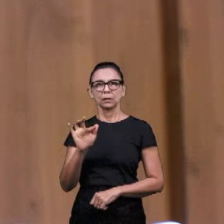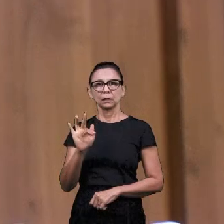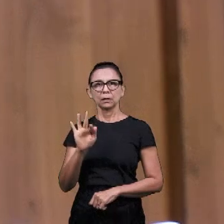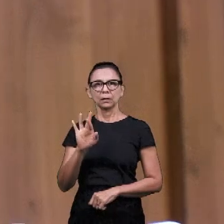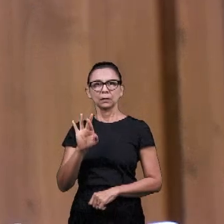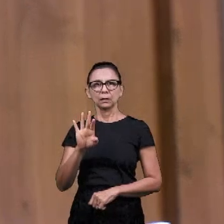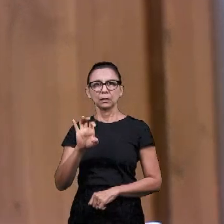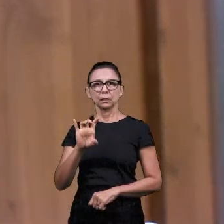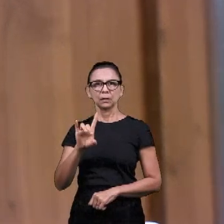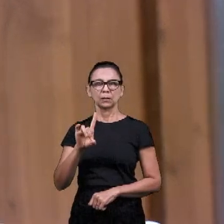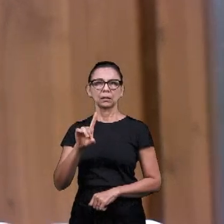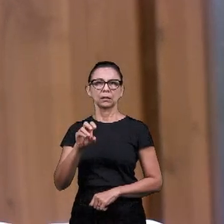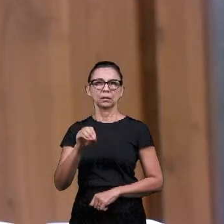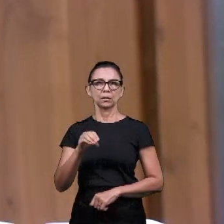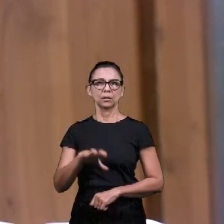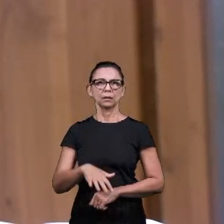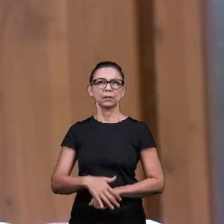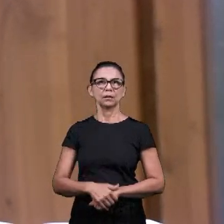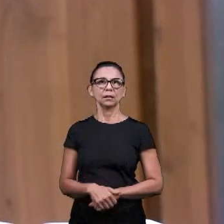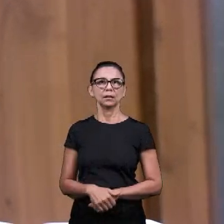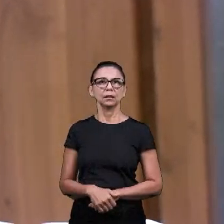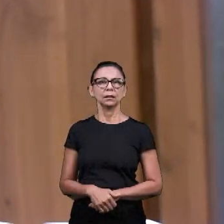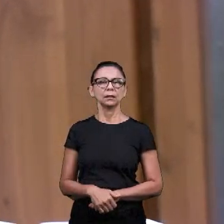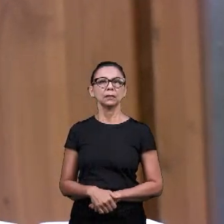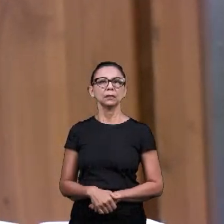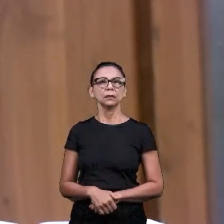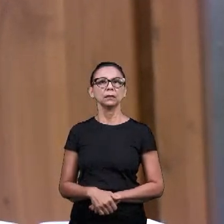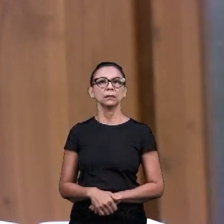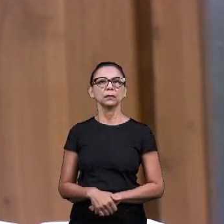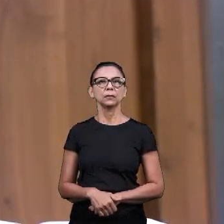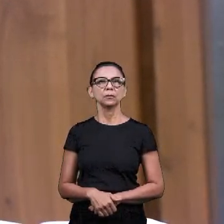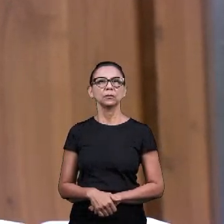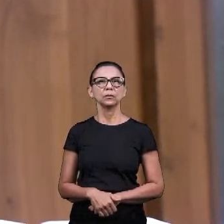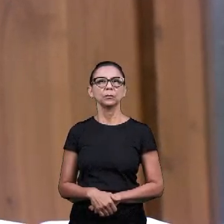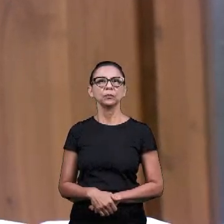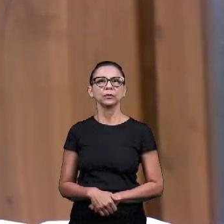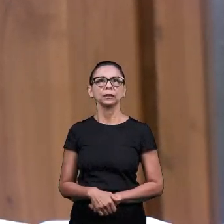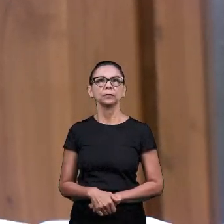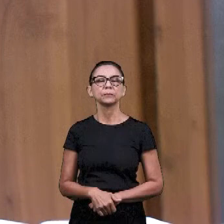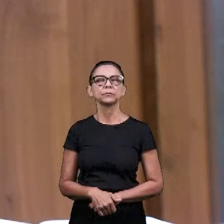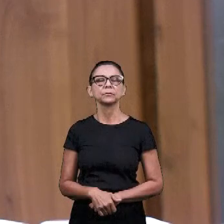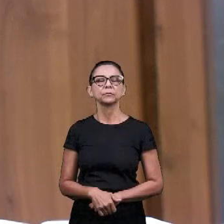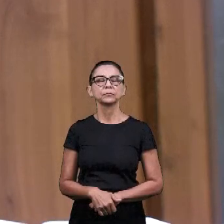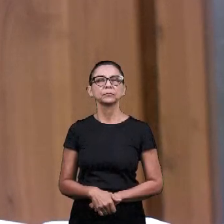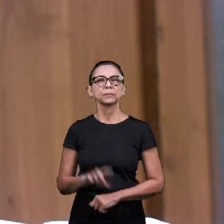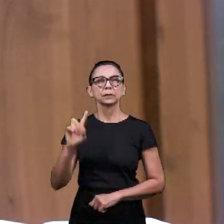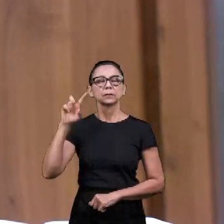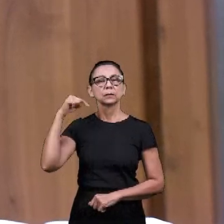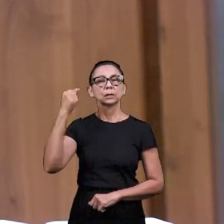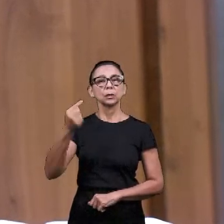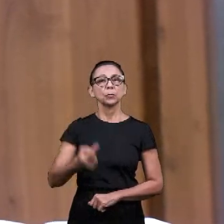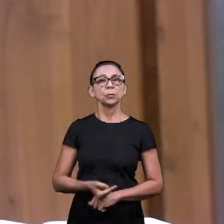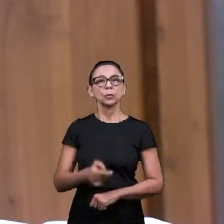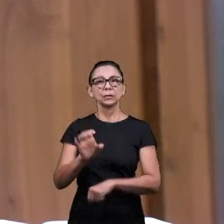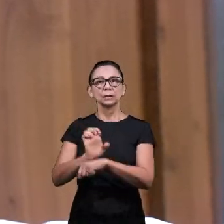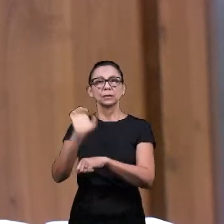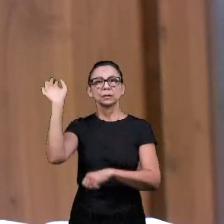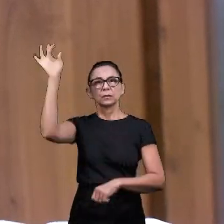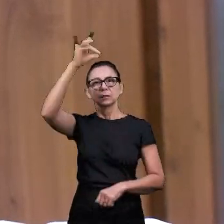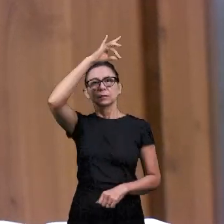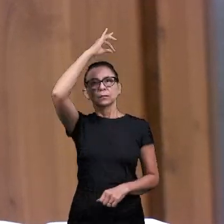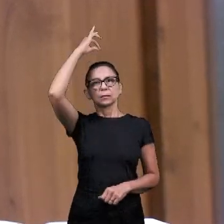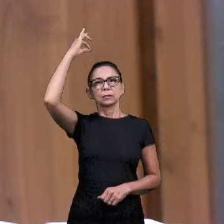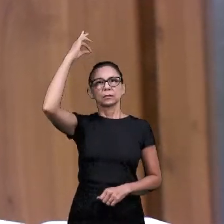d'ouvriers de notre église de Trujillo, au Pérou. Nous allons voir cette réponse. Ensuite, nous allons passer à l'état du Espírito